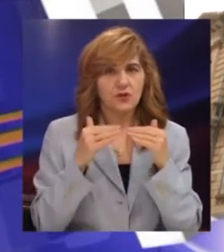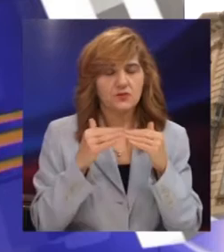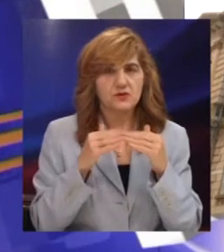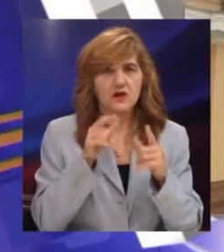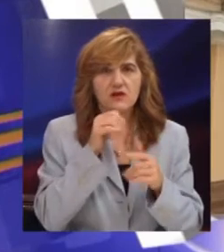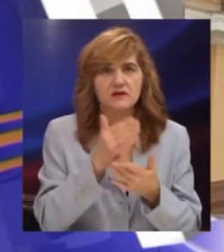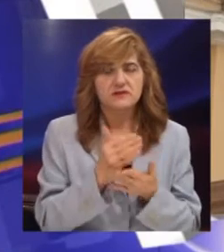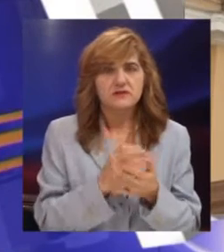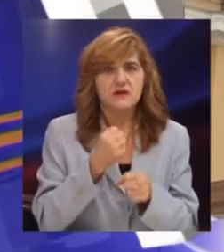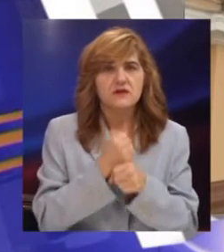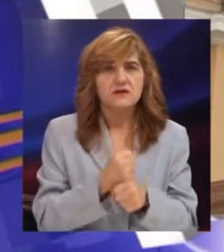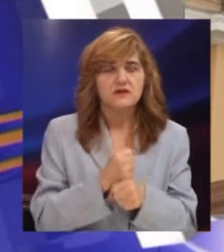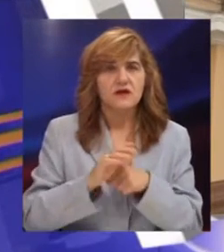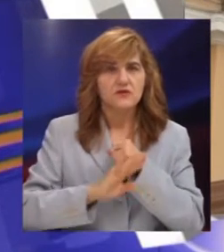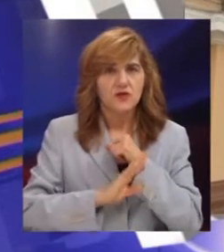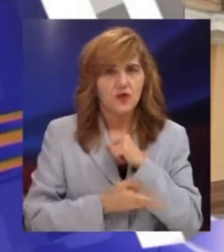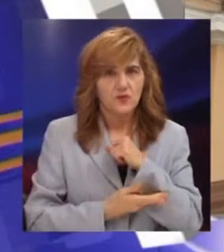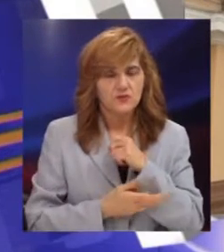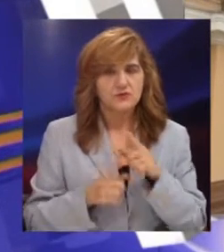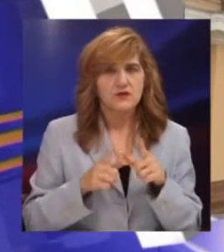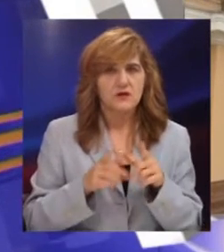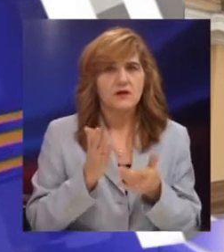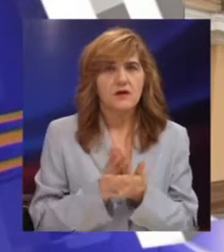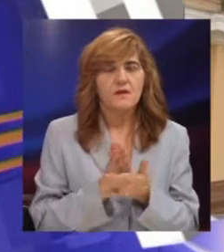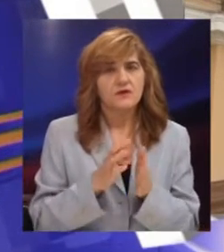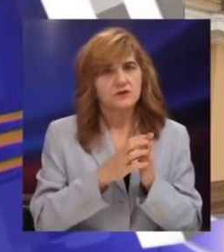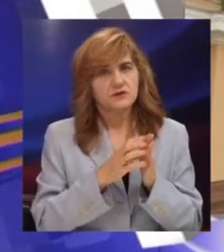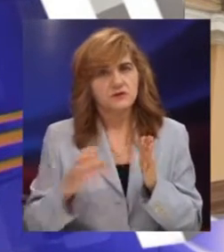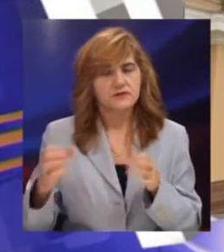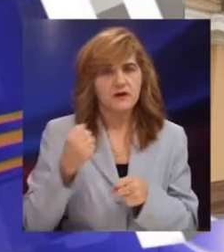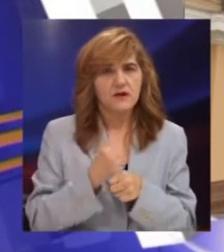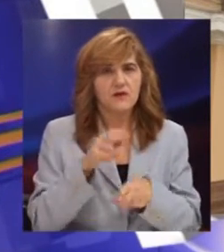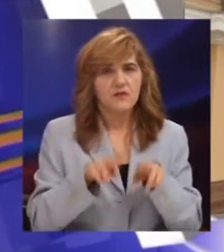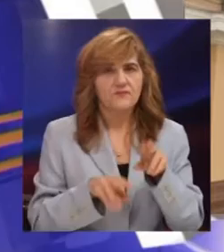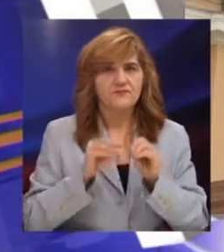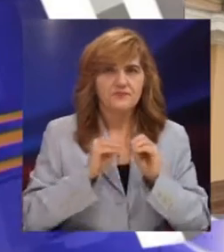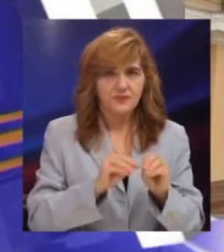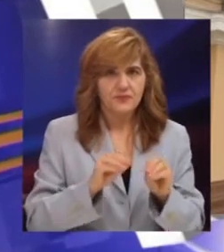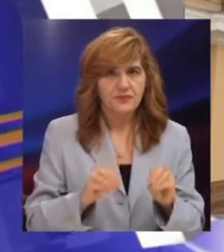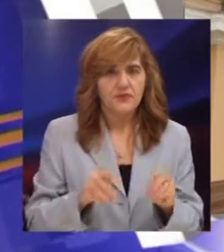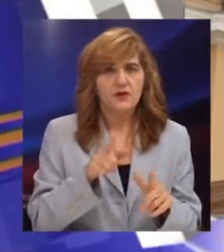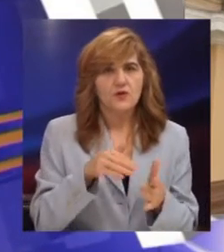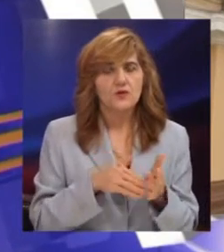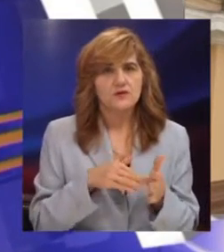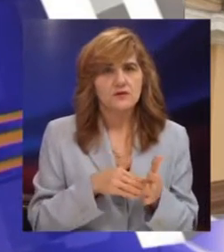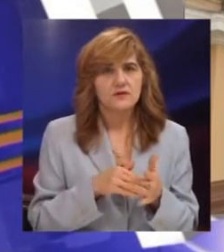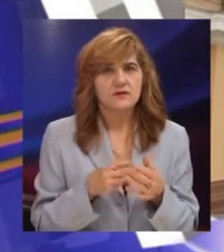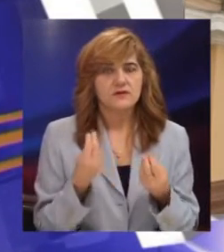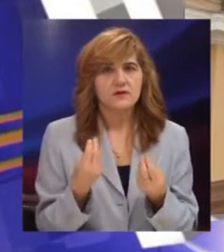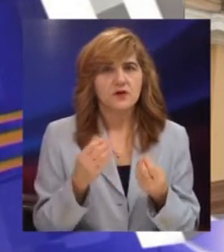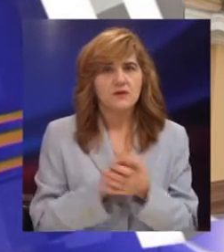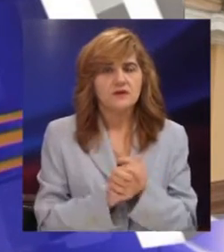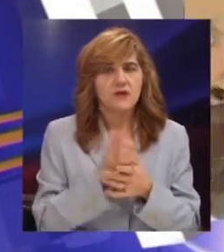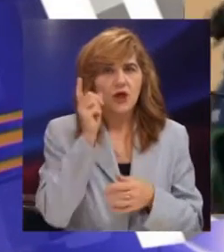sa protokolom o zaštiti učenika od nasilja i zanemarivanja, te da će biti nastavljen rad na prevenciji ovakvih slučajeva, ali da je za to neophodna